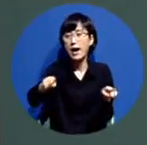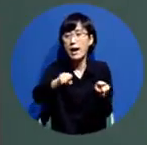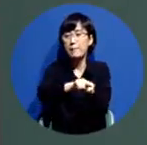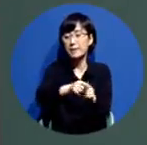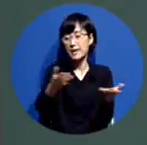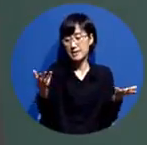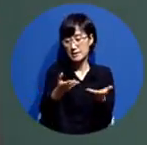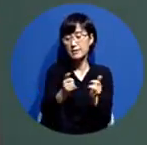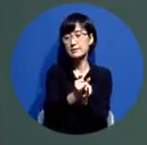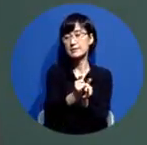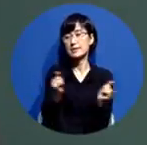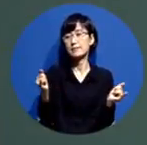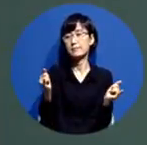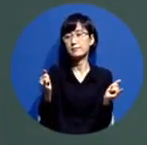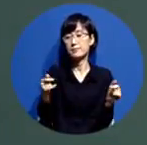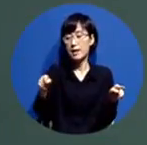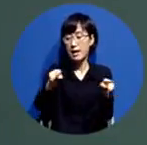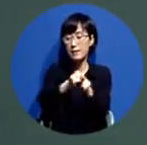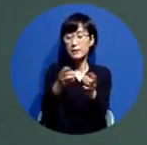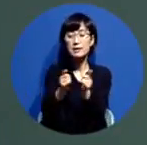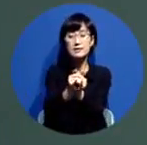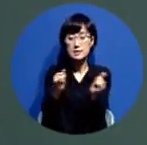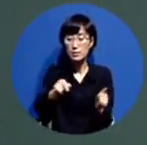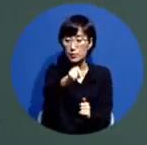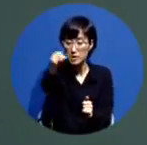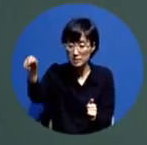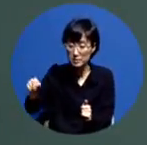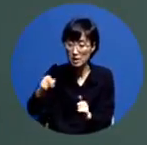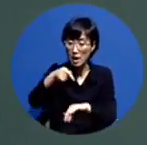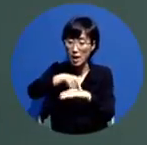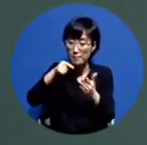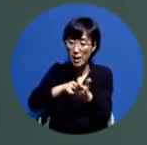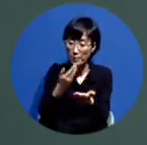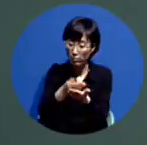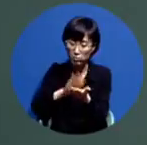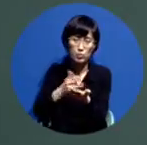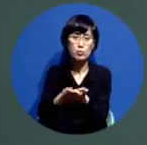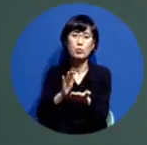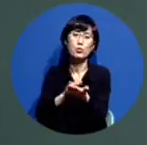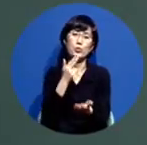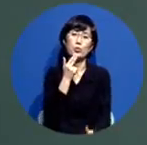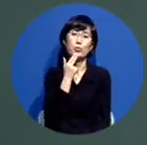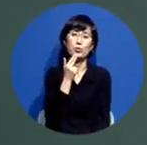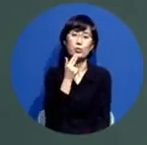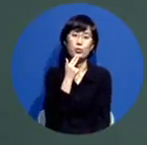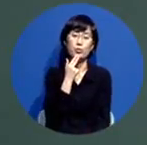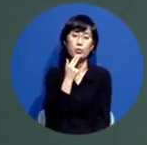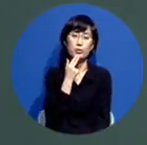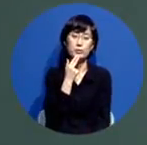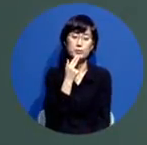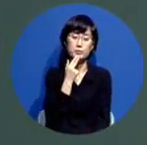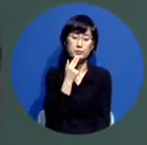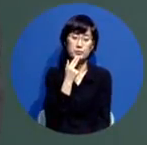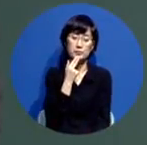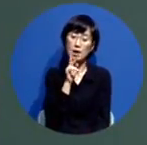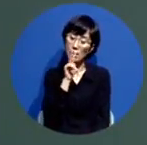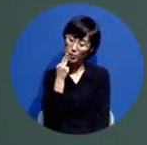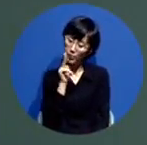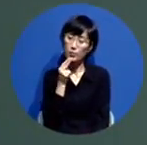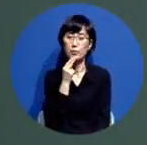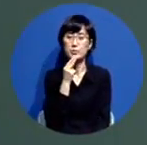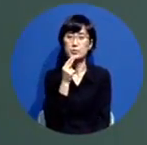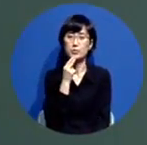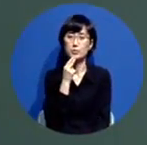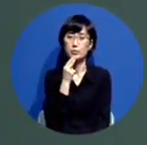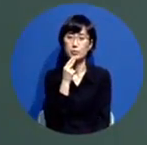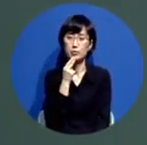이충성된사람은변함이없습니다 这些忠心忠诚的人没有变化 변하지않습니다 他们不会